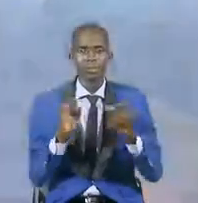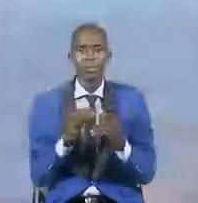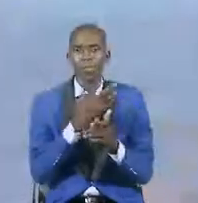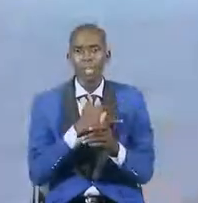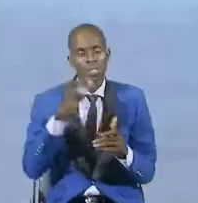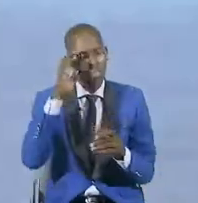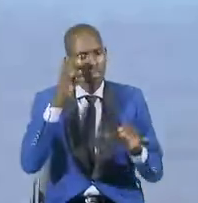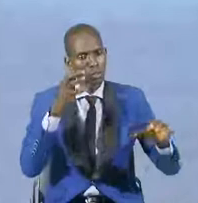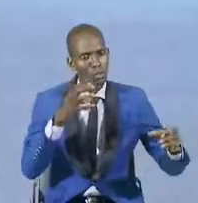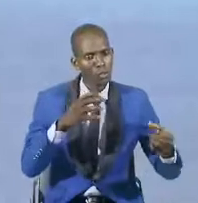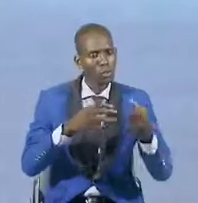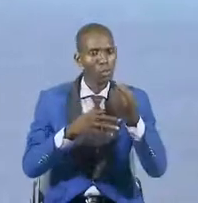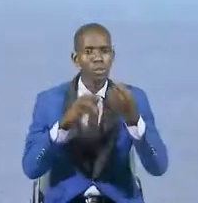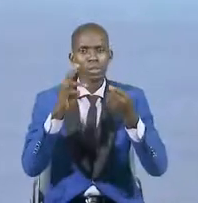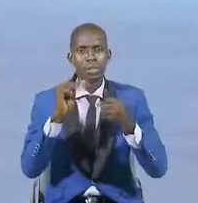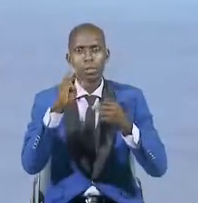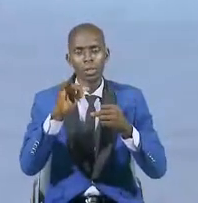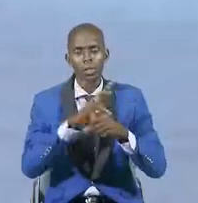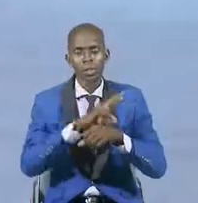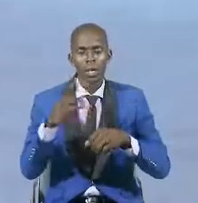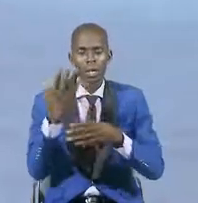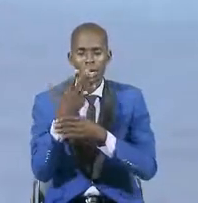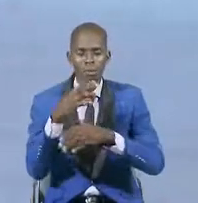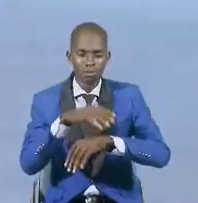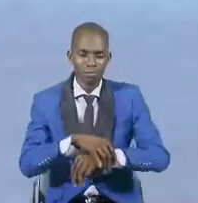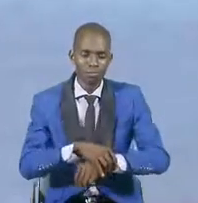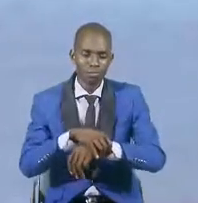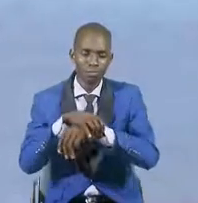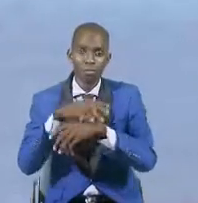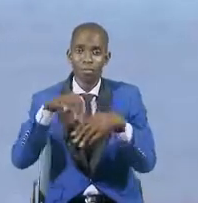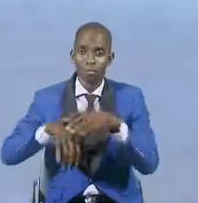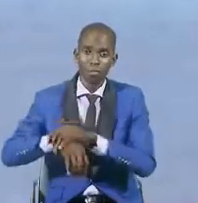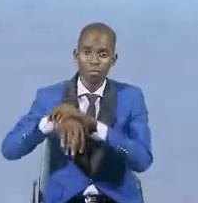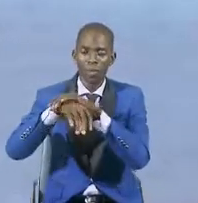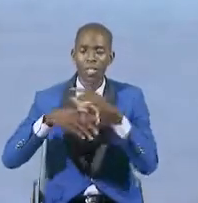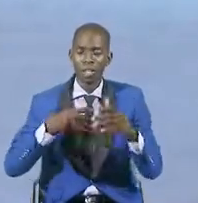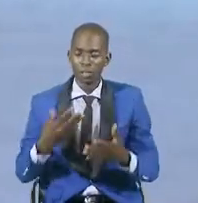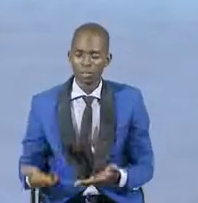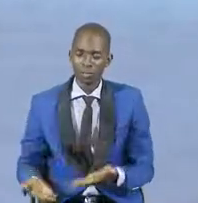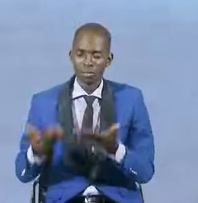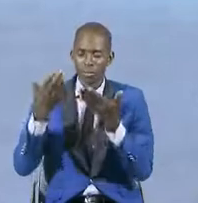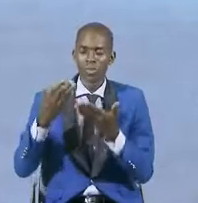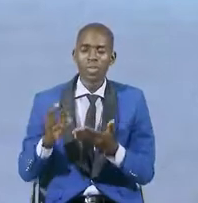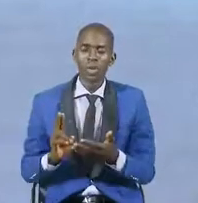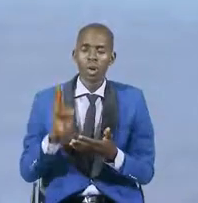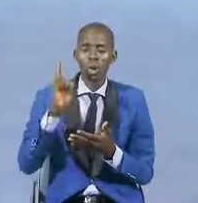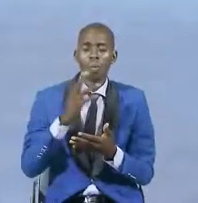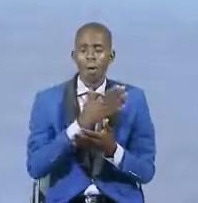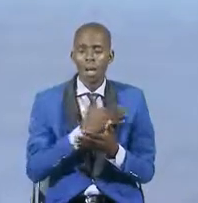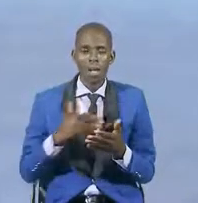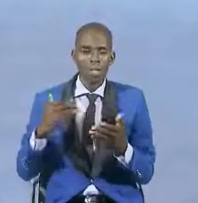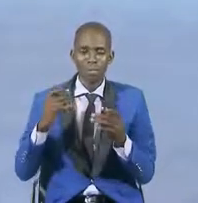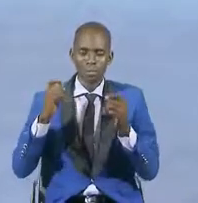verset 7, et le prenant par la main droite, il le fit lever au même instant,